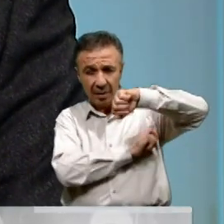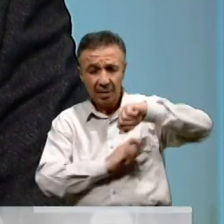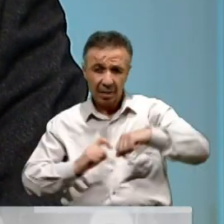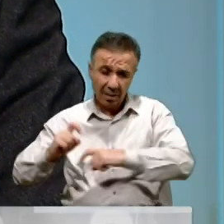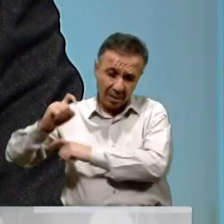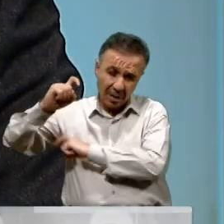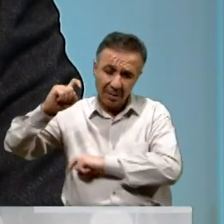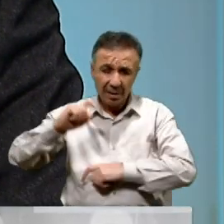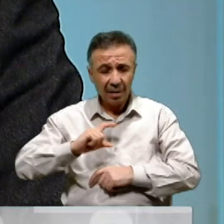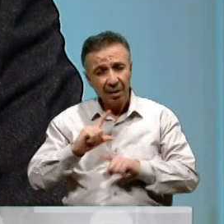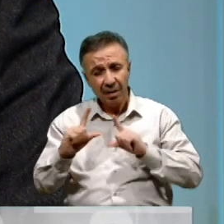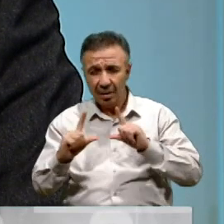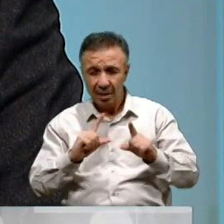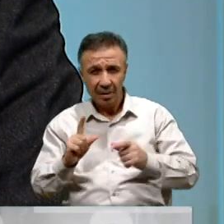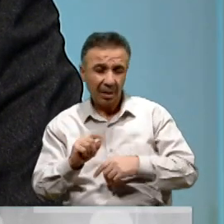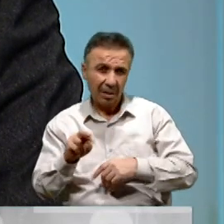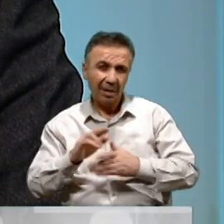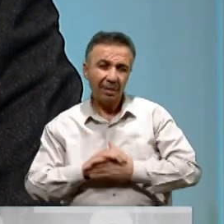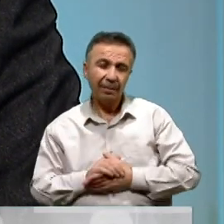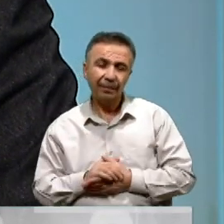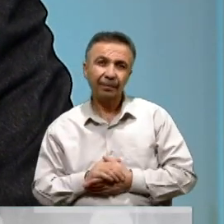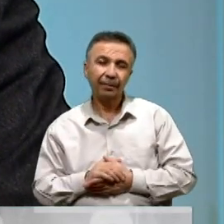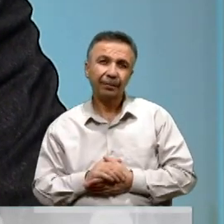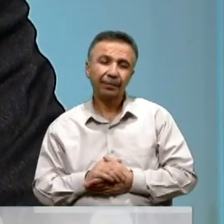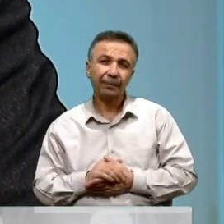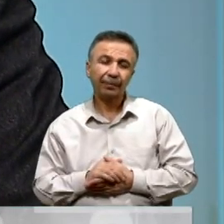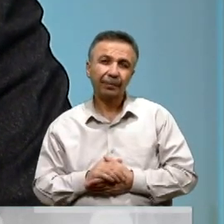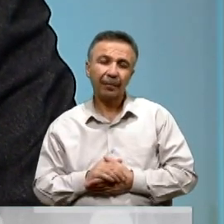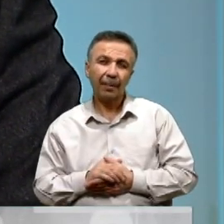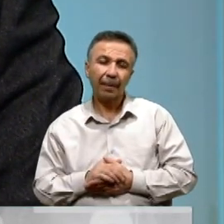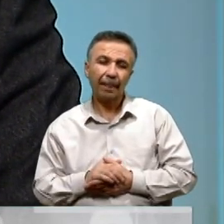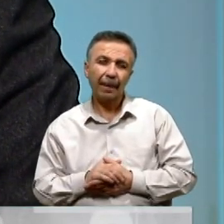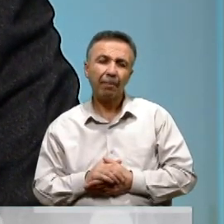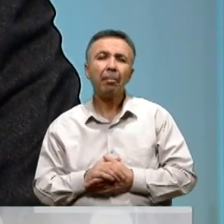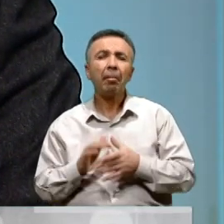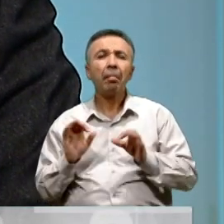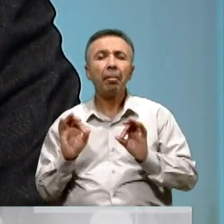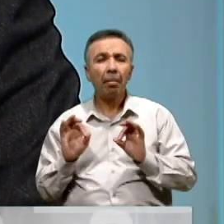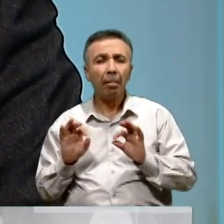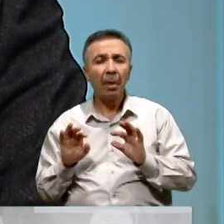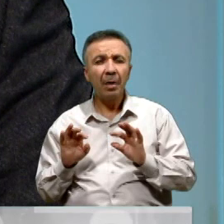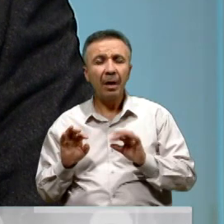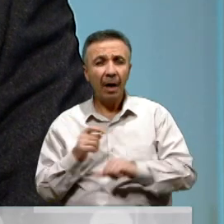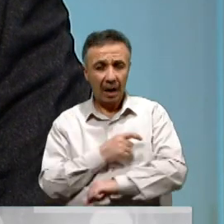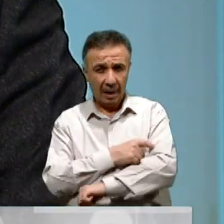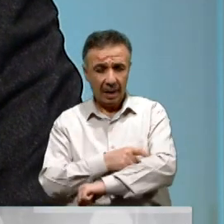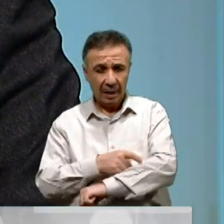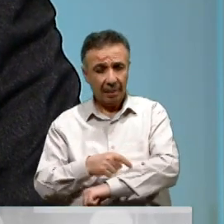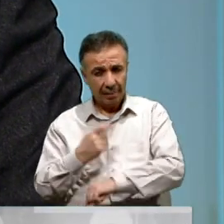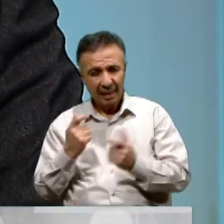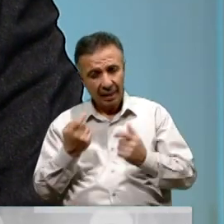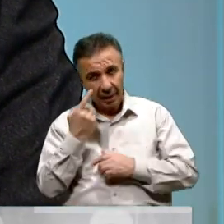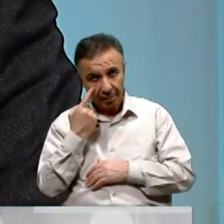kasık temizliği gibi değil mi? Yanlış anlamadık. Bu bunlar şekilde da muhtemelen vardır içinde. Evet, tabii. Bu şekilde mahrem yerlerine bakması